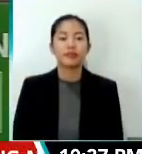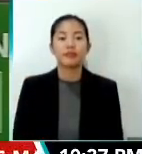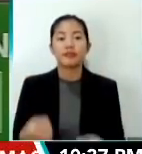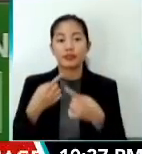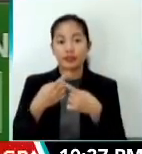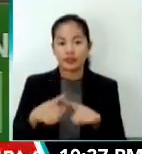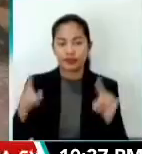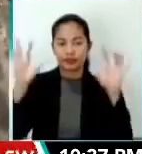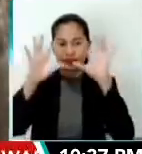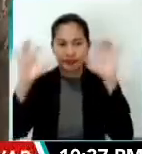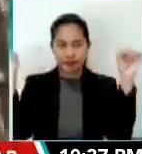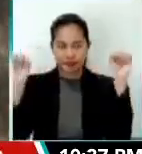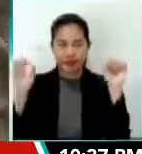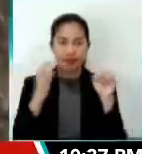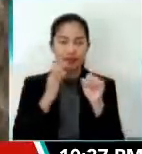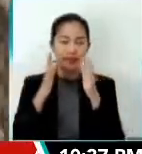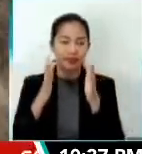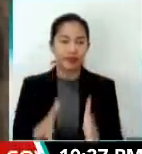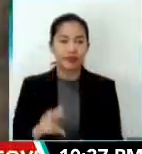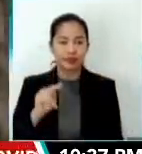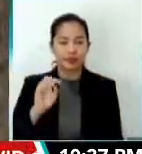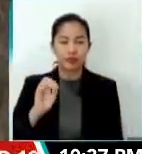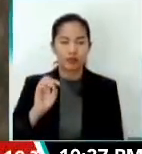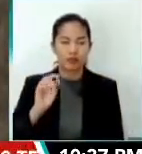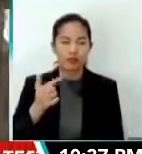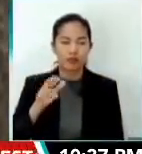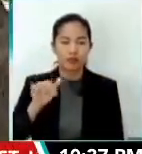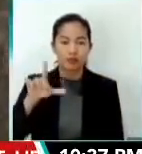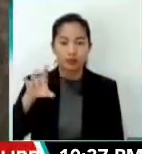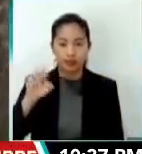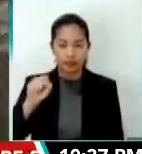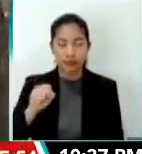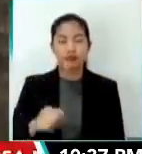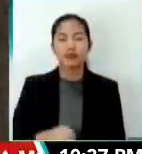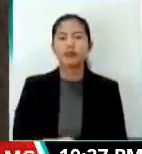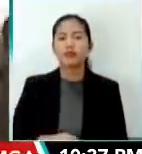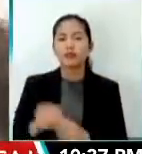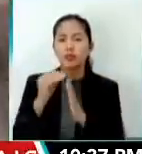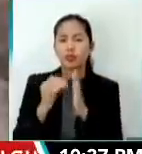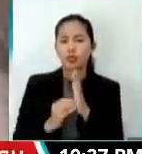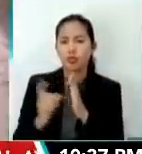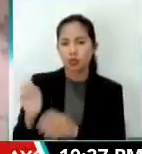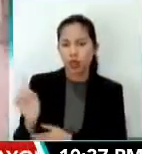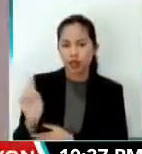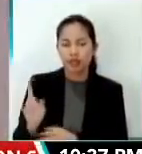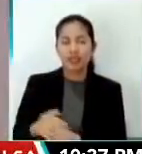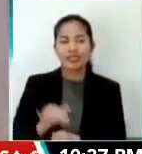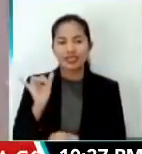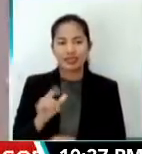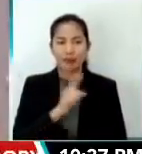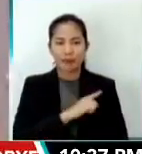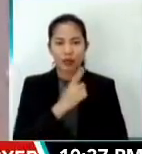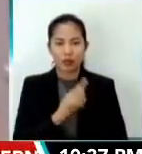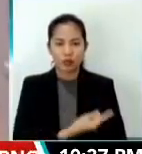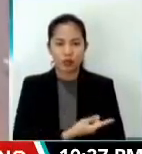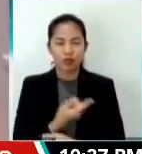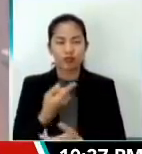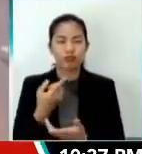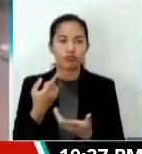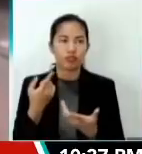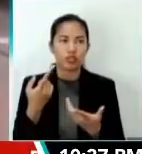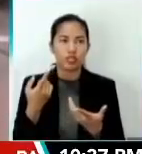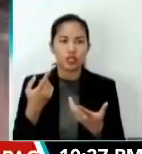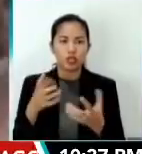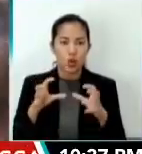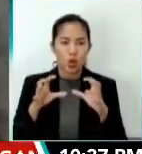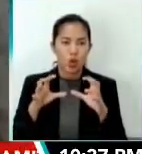Carlo Nograles, ang ilalabas sa ordinansa ng mga lokal na pamahalaan ang panggagalingan ng kapangyarihan manghuli na mga hindi bakunadong magpupumilit